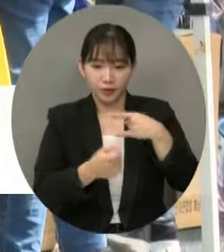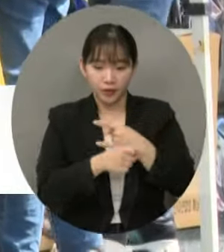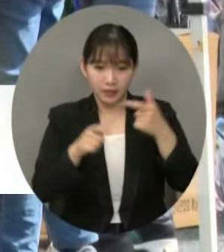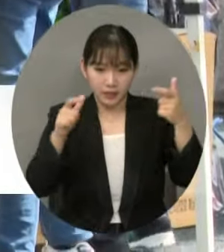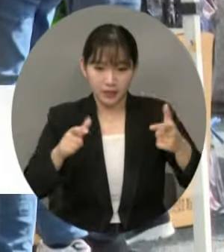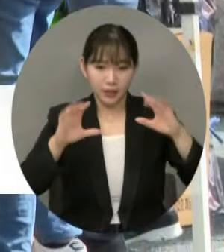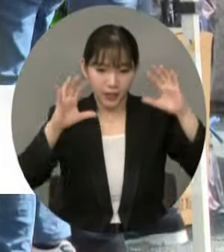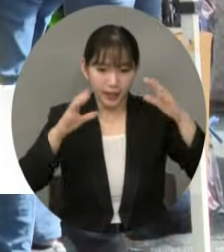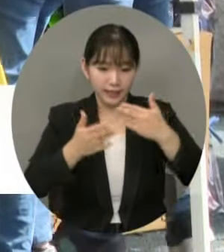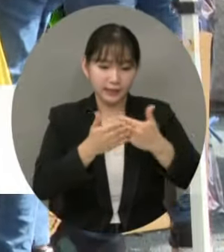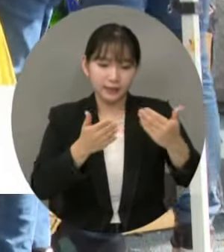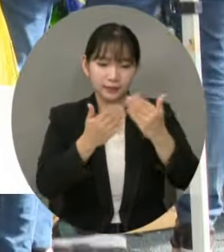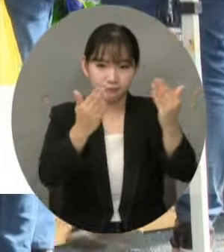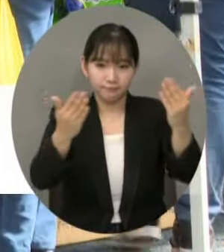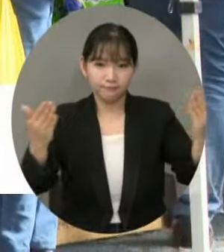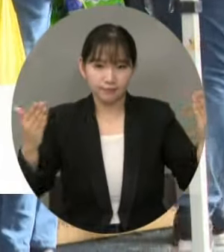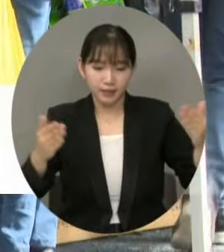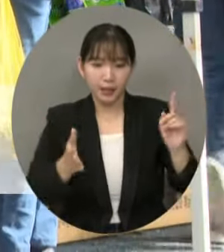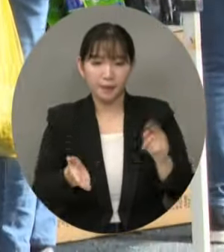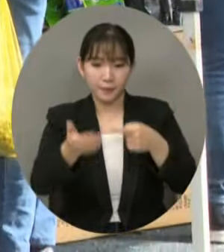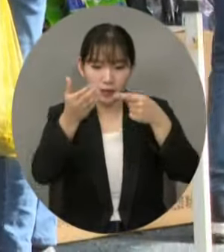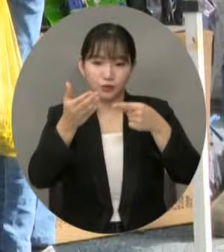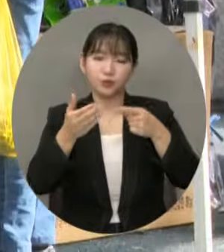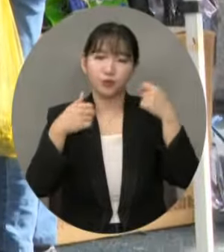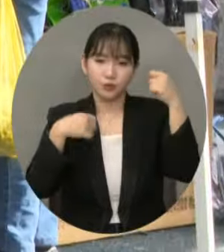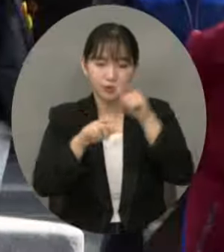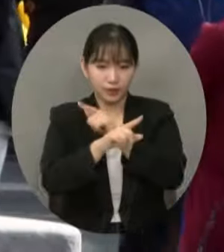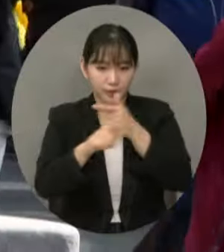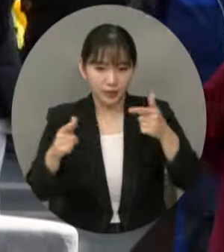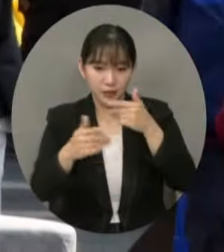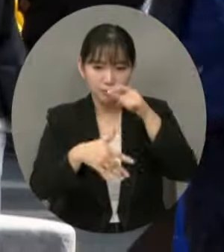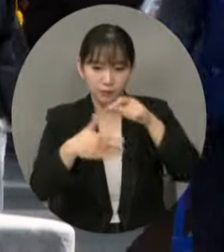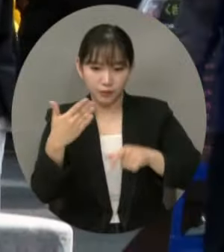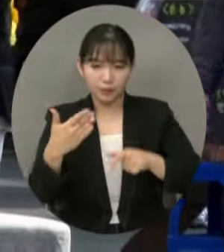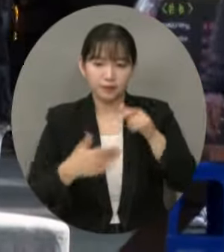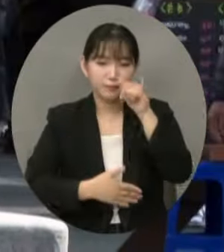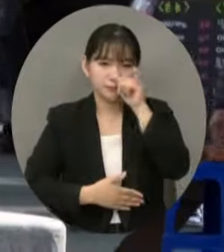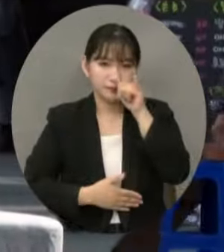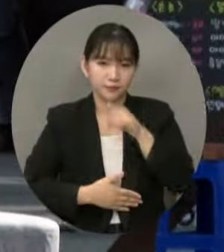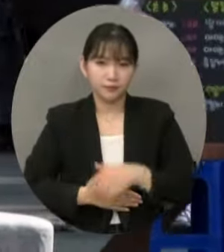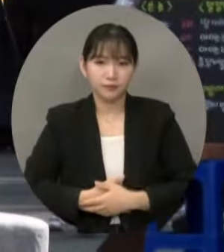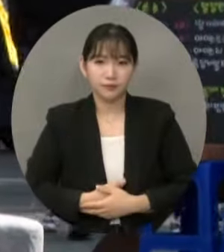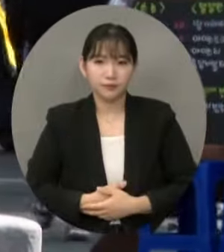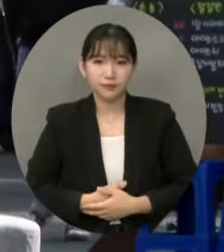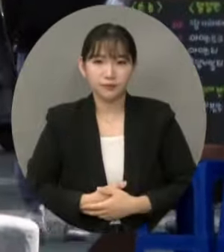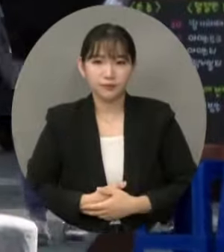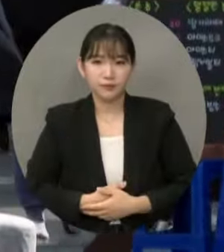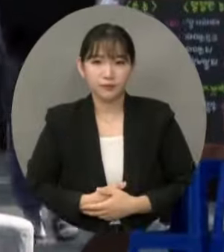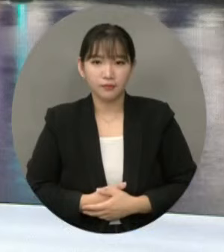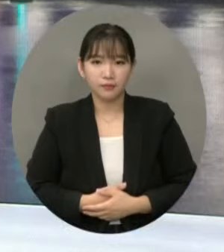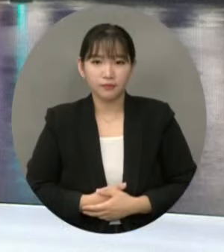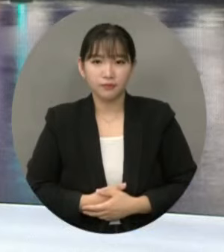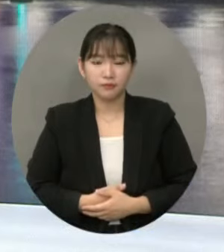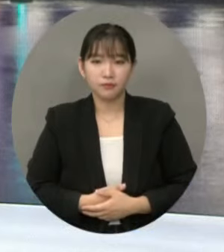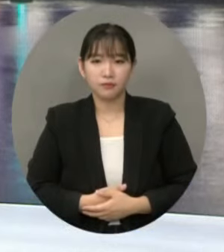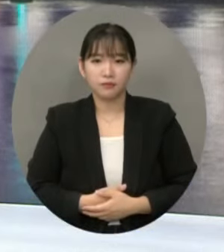어린이들의 그림 전시회와 마술쇼 등 전시 체험 프로그램도 마련됩니다.